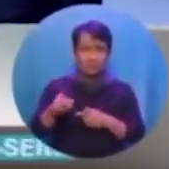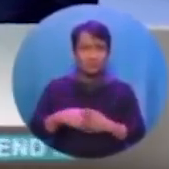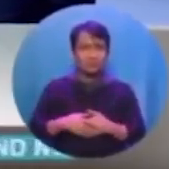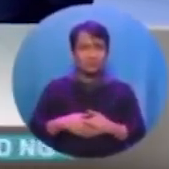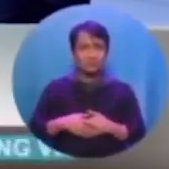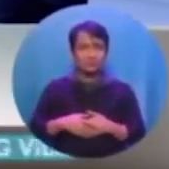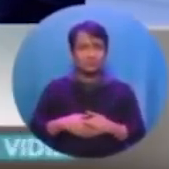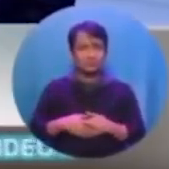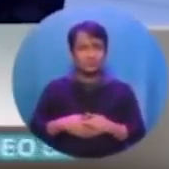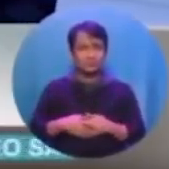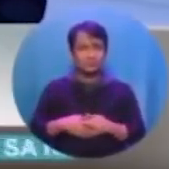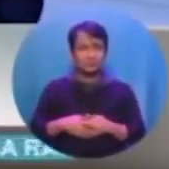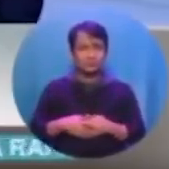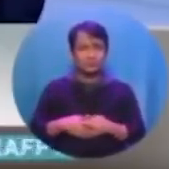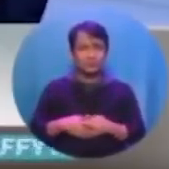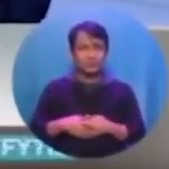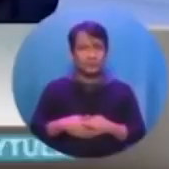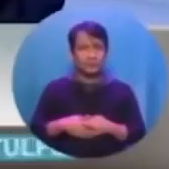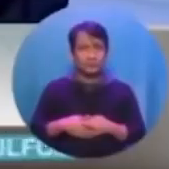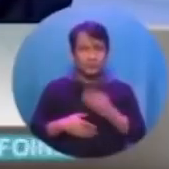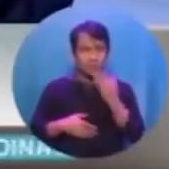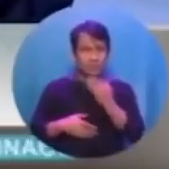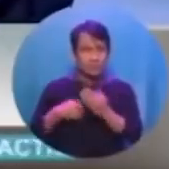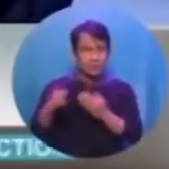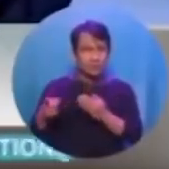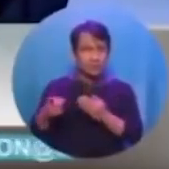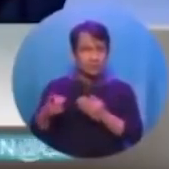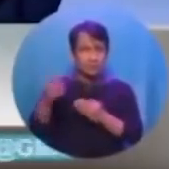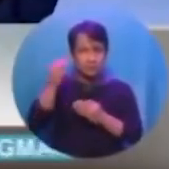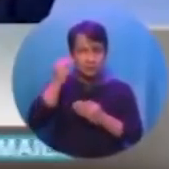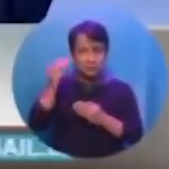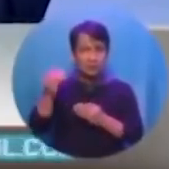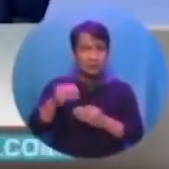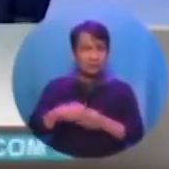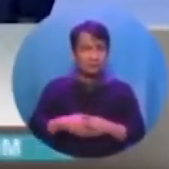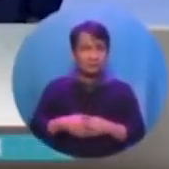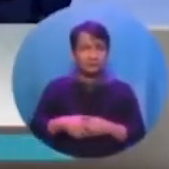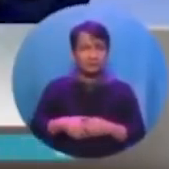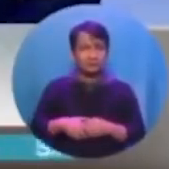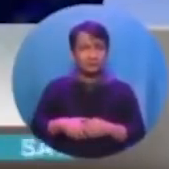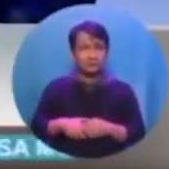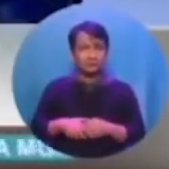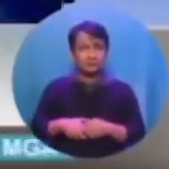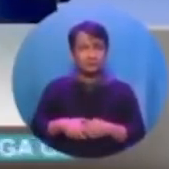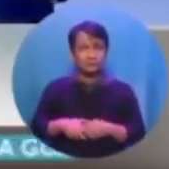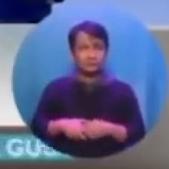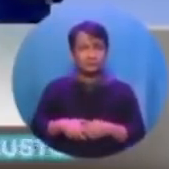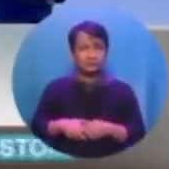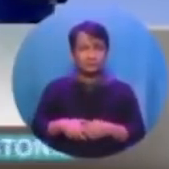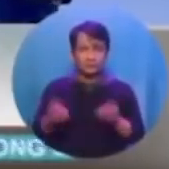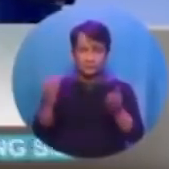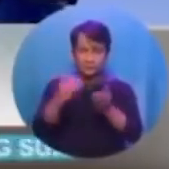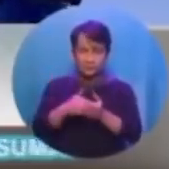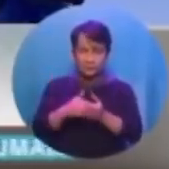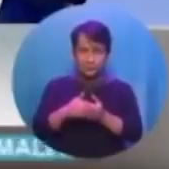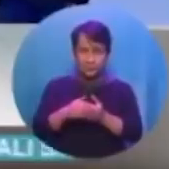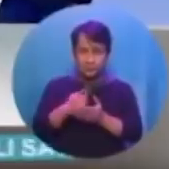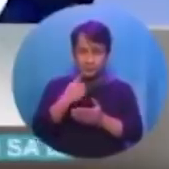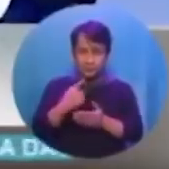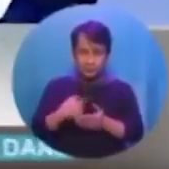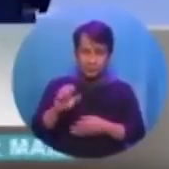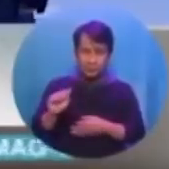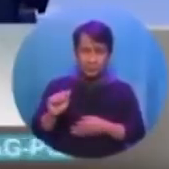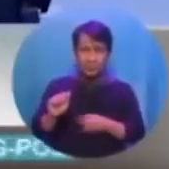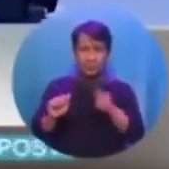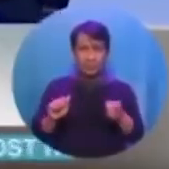sir? Okay, sir. Salamat po, Major. Asahan po namin, Major. Okay. Maraming salamat din, sir. Ulitin ko po, kinausap na po namin yung